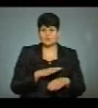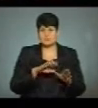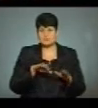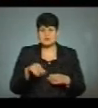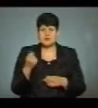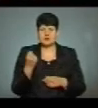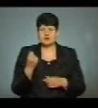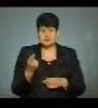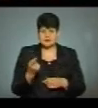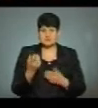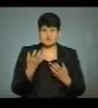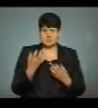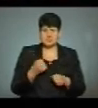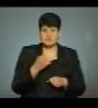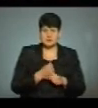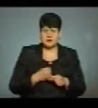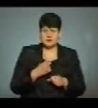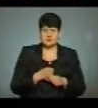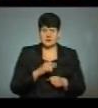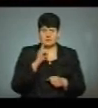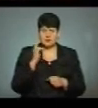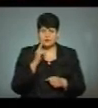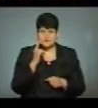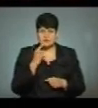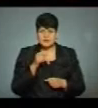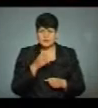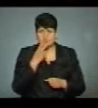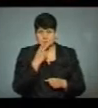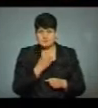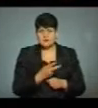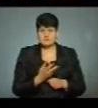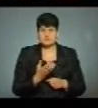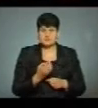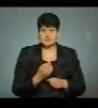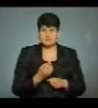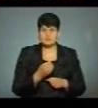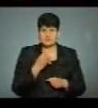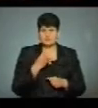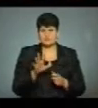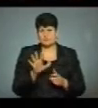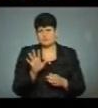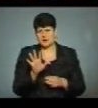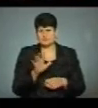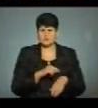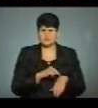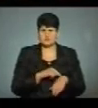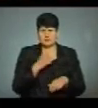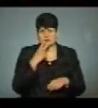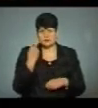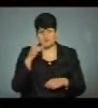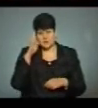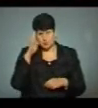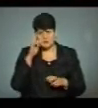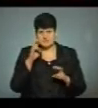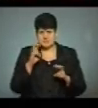11. І ще, кажу, працювали. Тут така молоде, що, кажу, я так подивилася, кажу, що так бачила, десь була 5 година, чи що бачу, 2 хлопці сидять